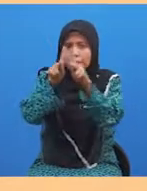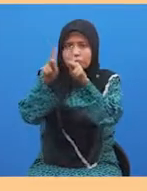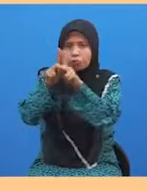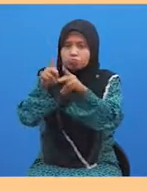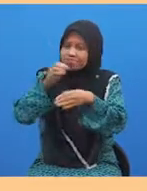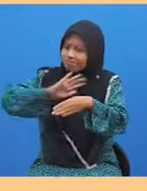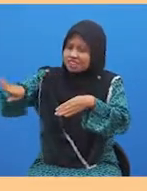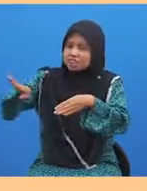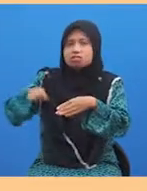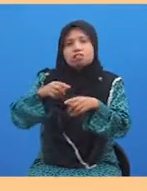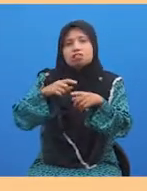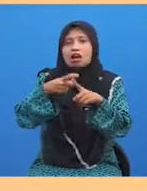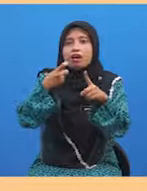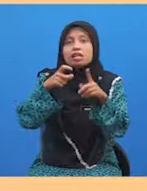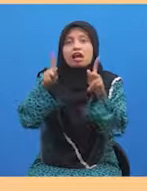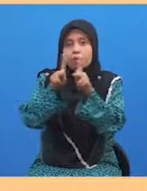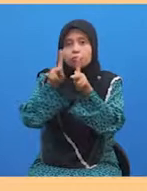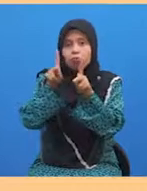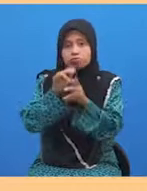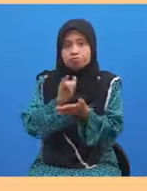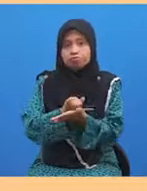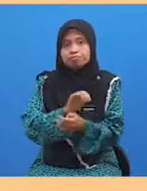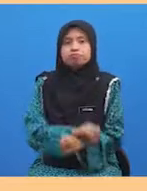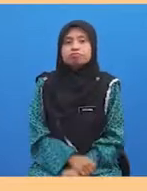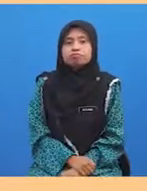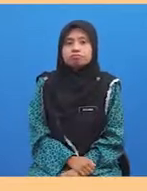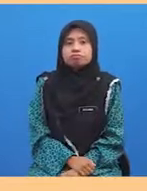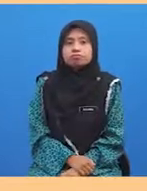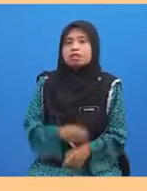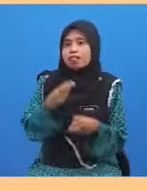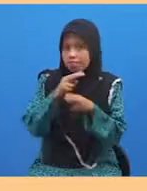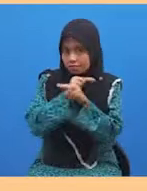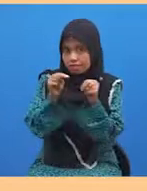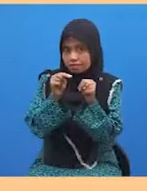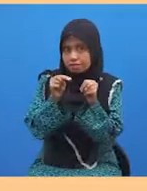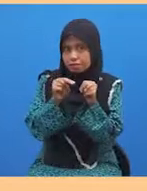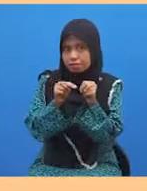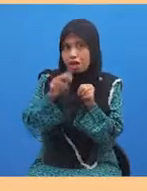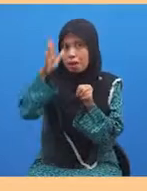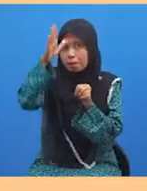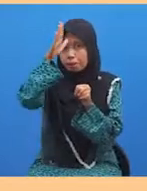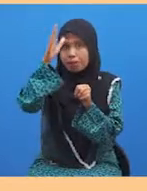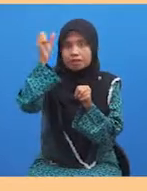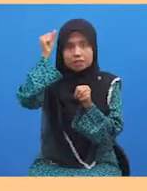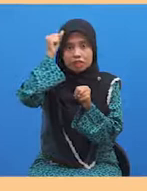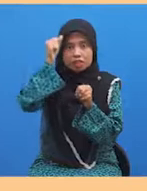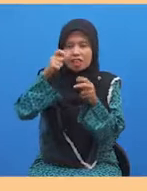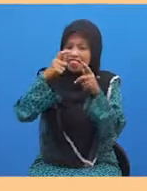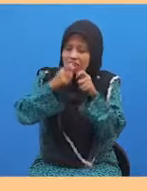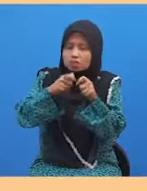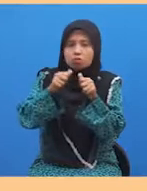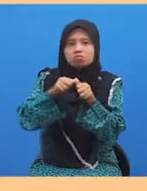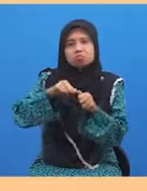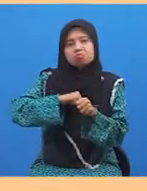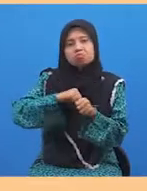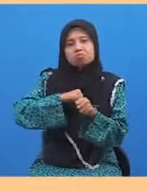Saidi dan keluarganya dari kampung itu. Namun, Pak Saidi tetap dengan